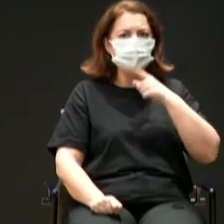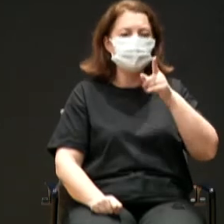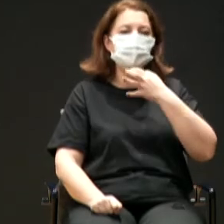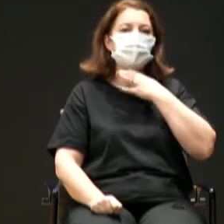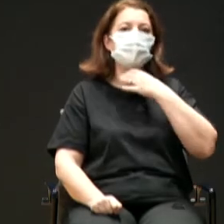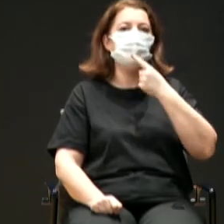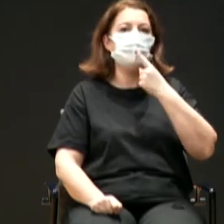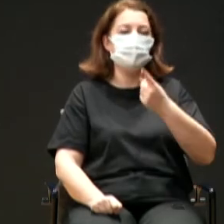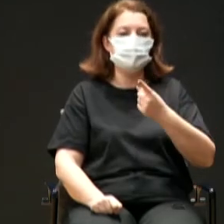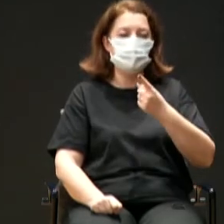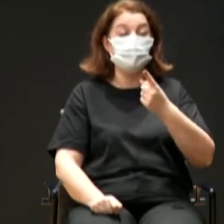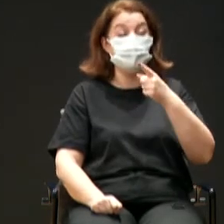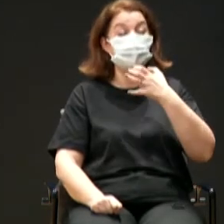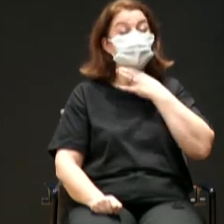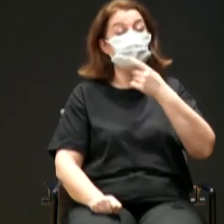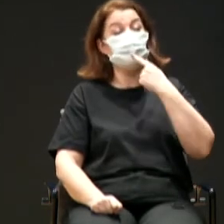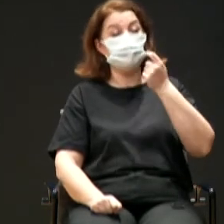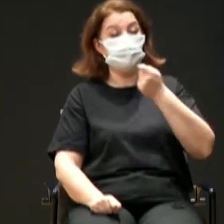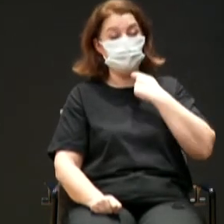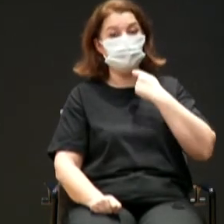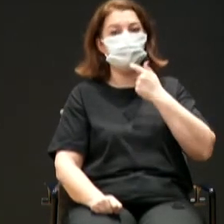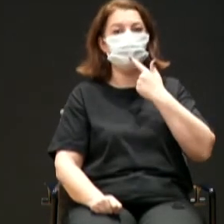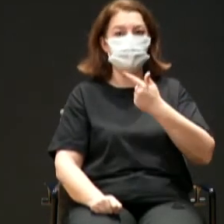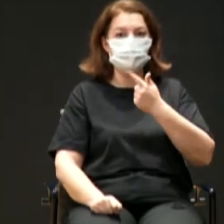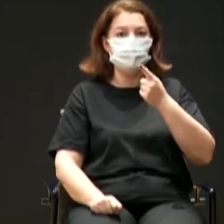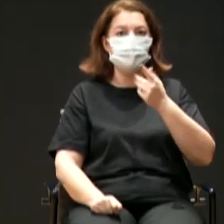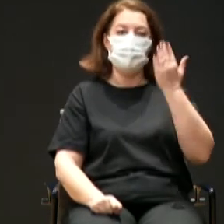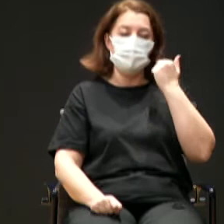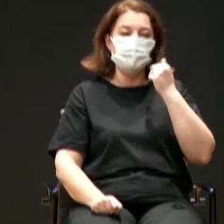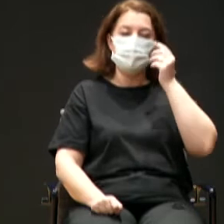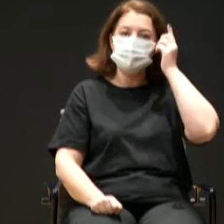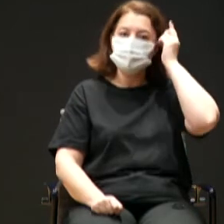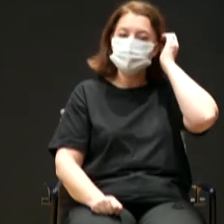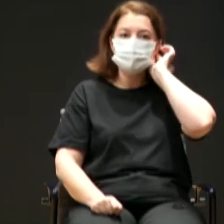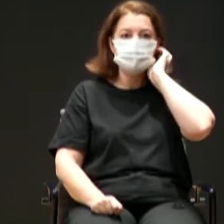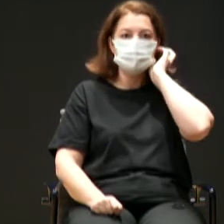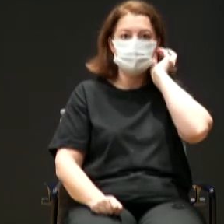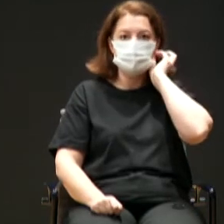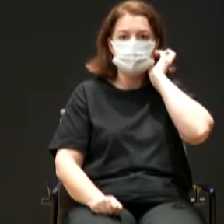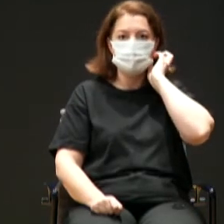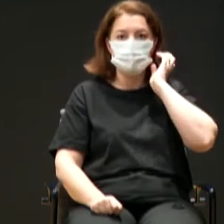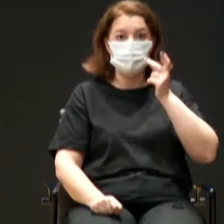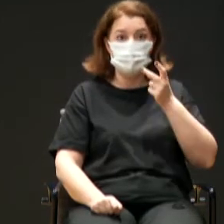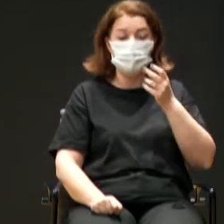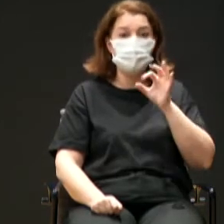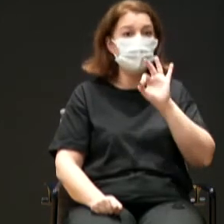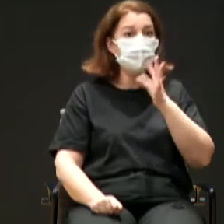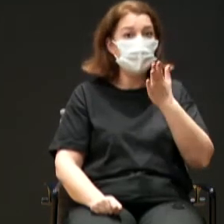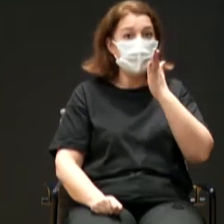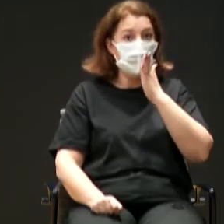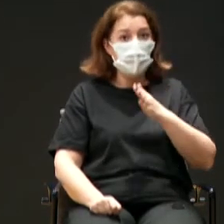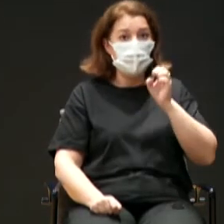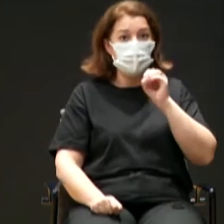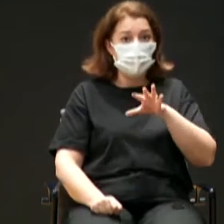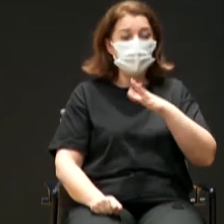teşekkür ettireceğim. Mehmet Murat Çalık bana öyle söylemişti. Sizi teşekkür ettireceğim. Neyinize buna mı teşekkür ettireceğiz? Yarın bıraktığınız